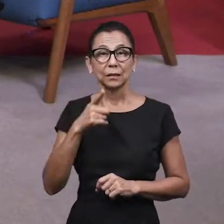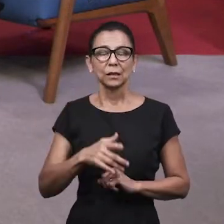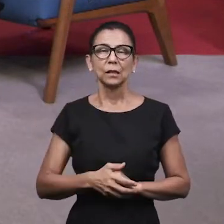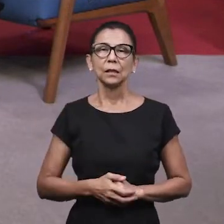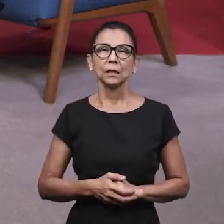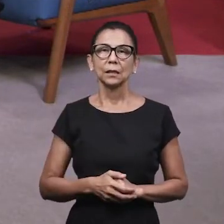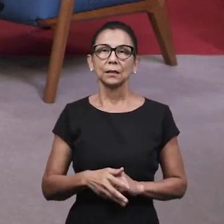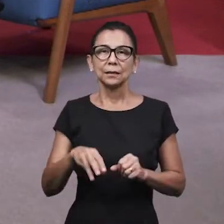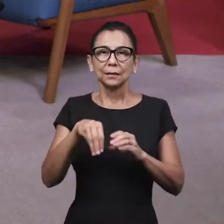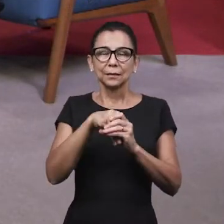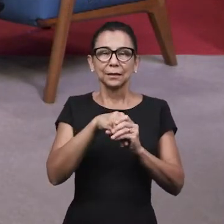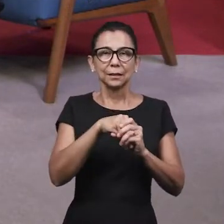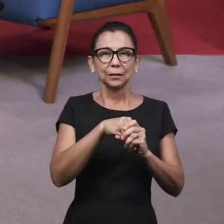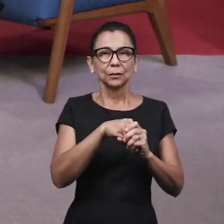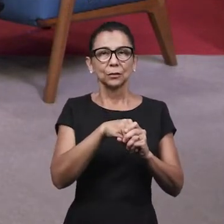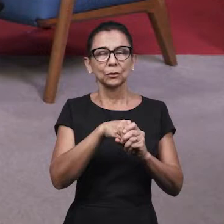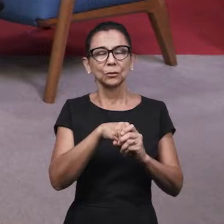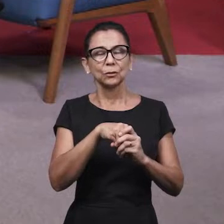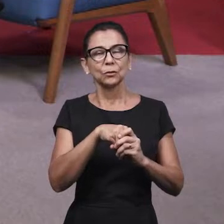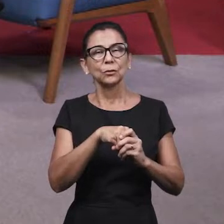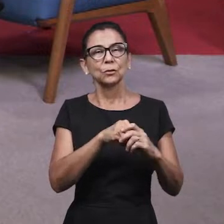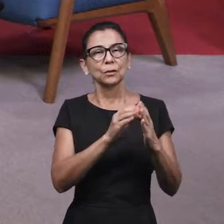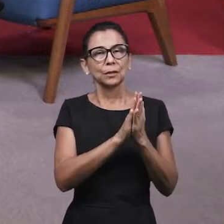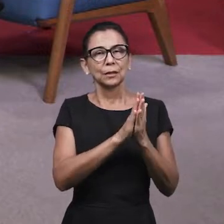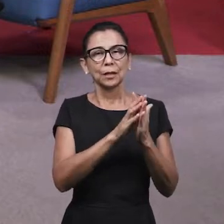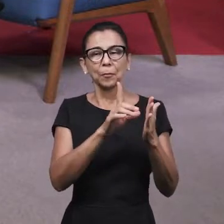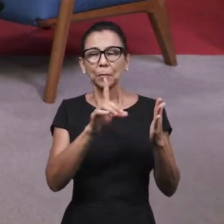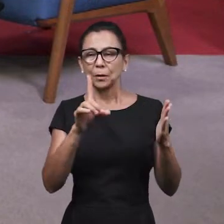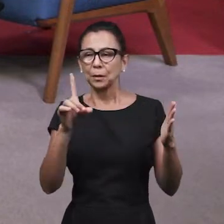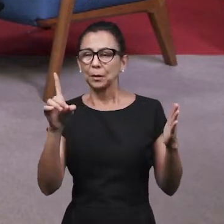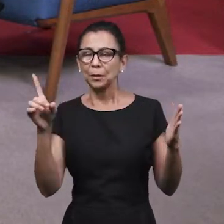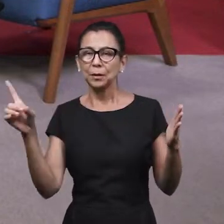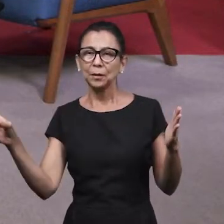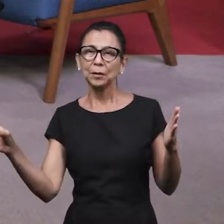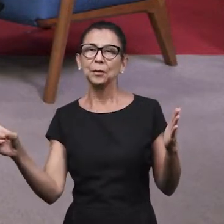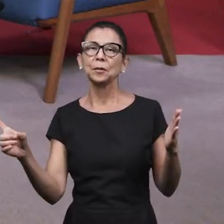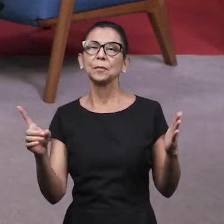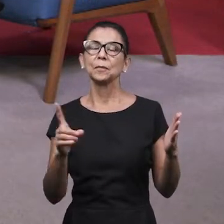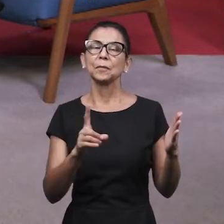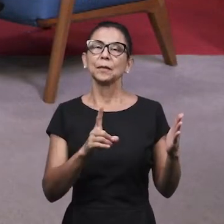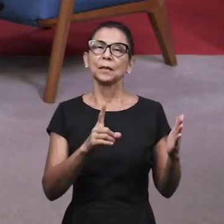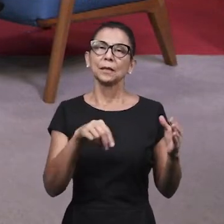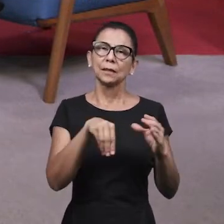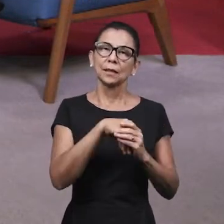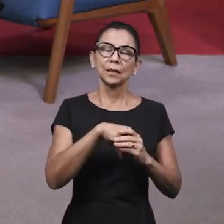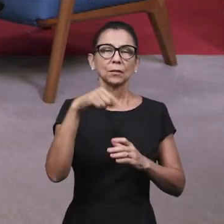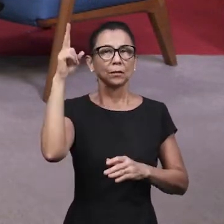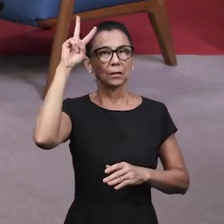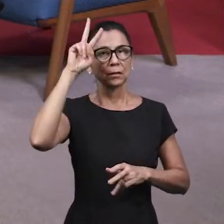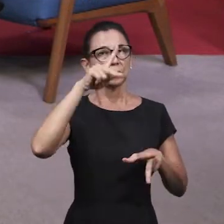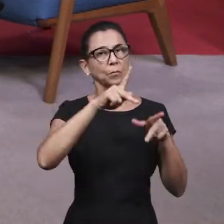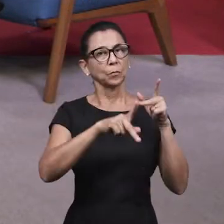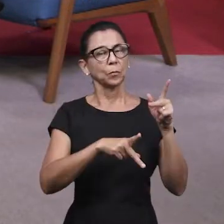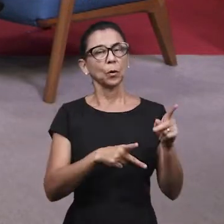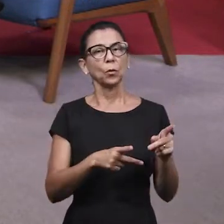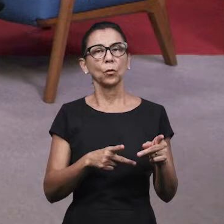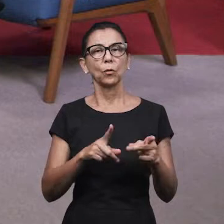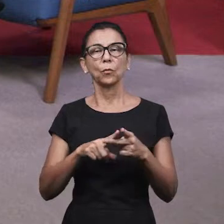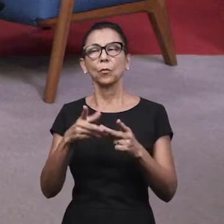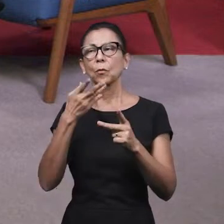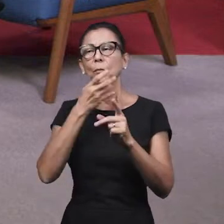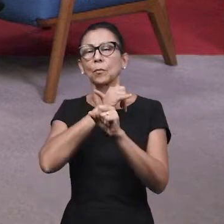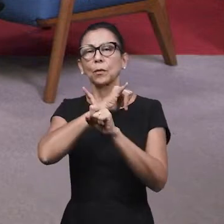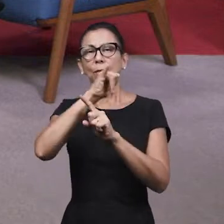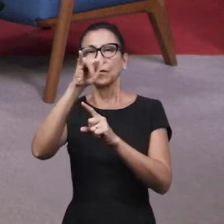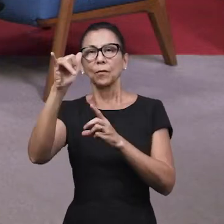il passe par toute la parole. Il traverse l'histoire du peuple, l'histoire des prophètes, jusqu'à arriver au Seigneur